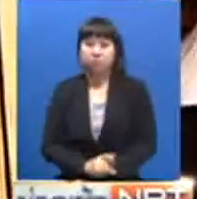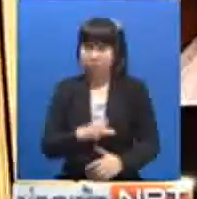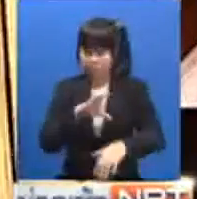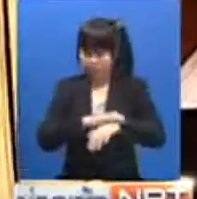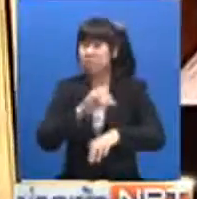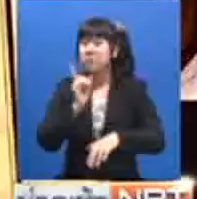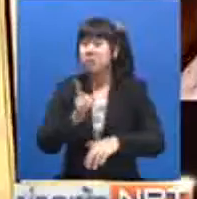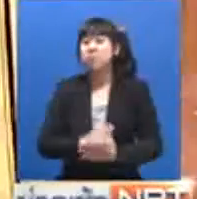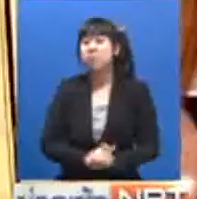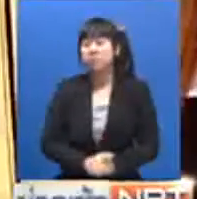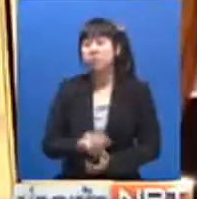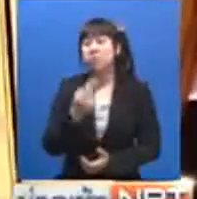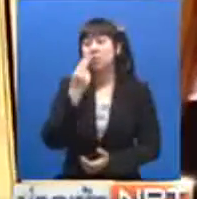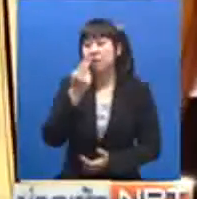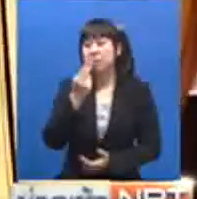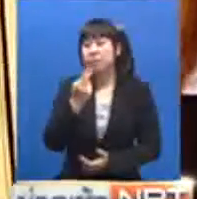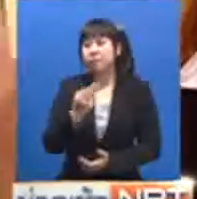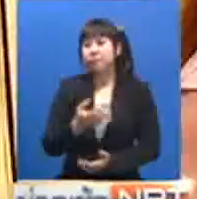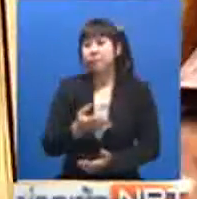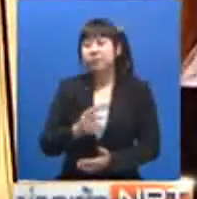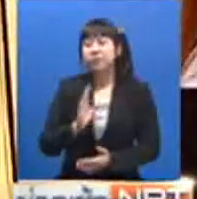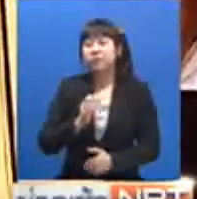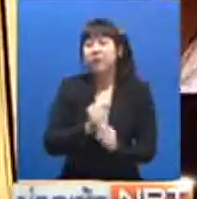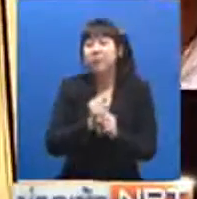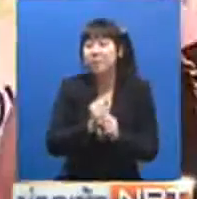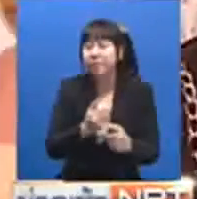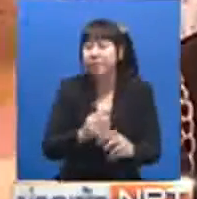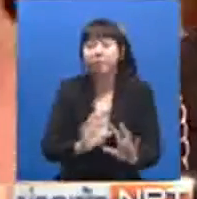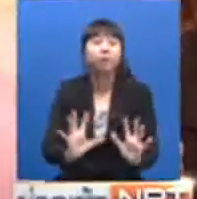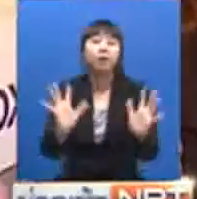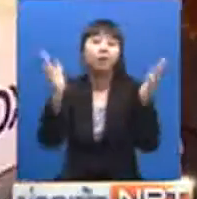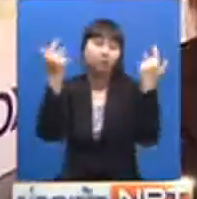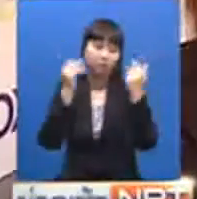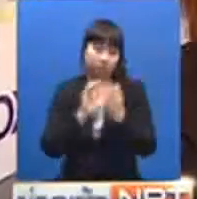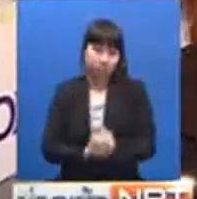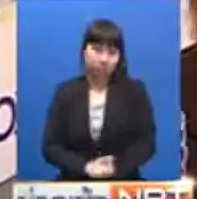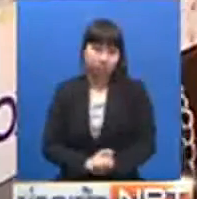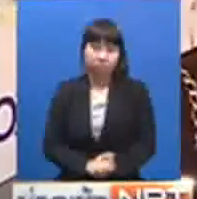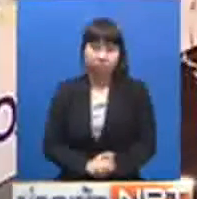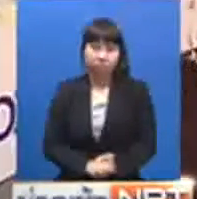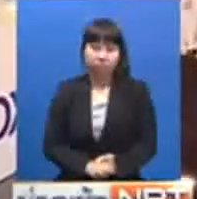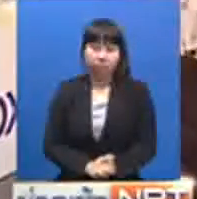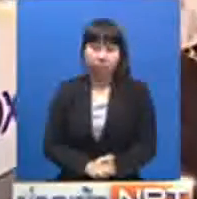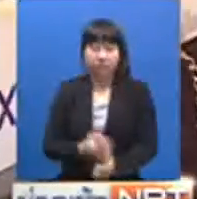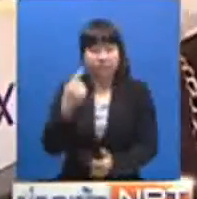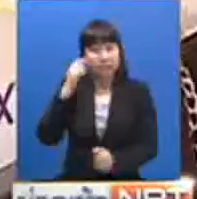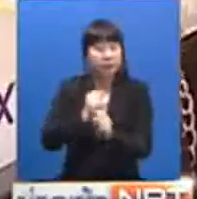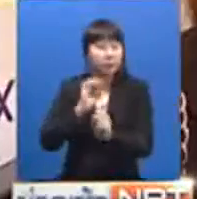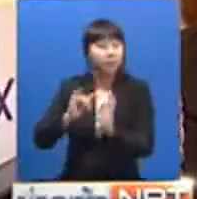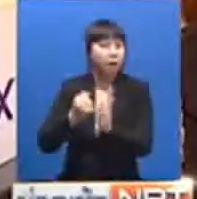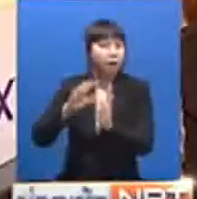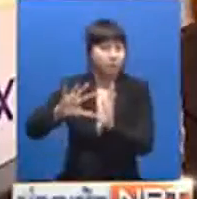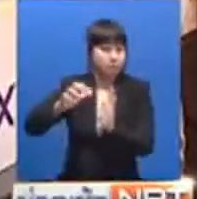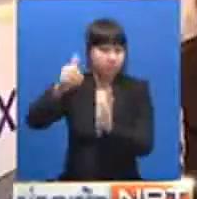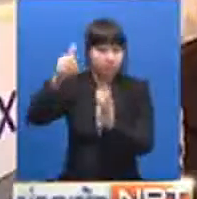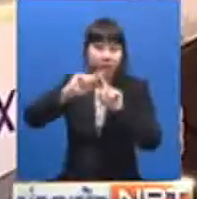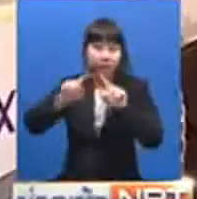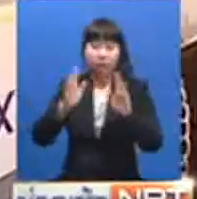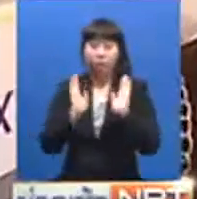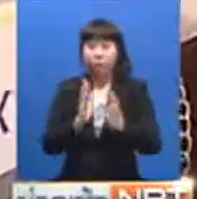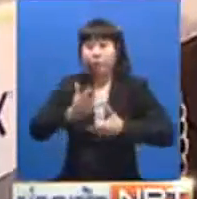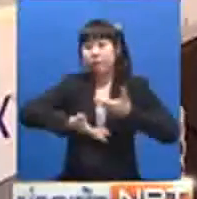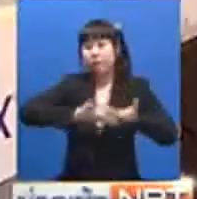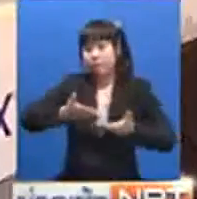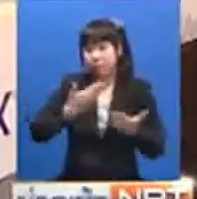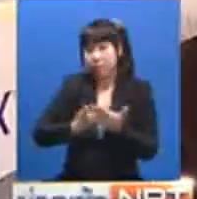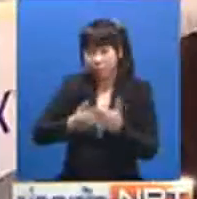ปล่าหรอกเห็นอะไรก็ไฟไหม้ฟางหู้แล้วก็หาย ก็อย่างนึงก็สะดวกขึ้นนะคะแต่อีกอย่างนึงก็รายได้ของ